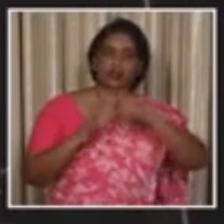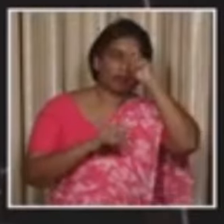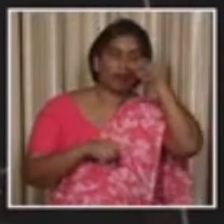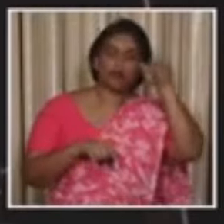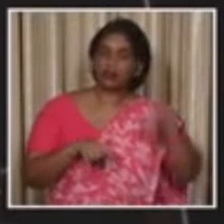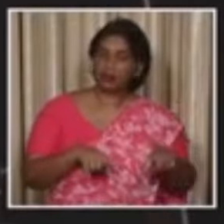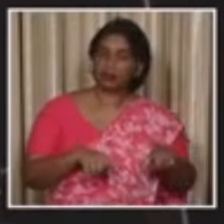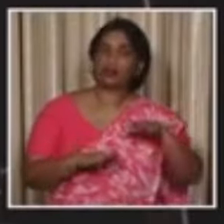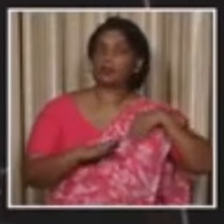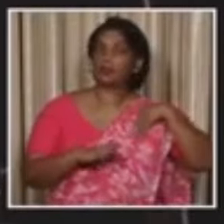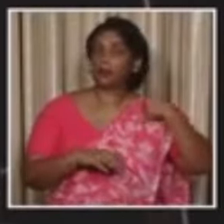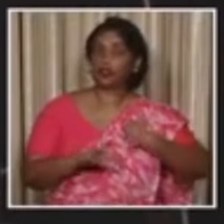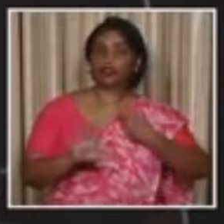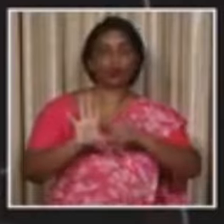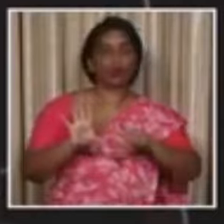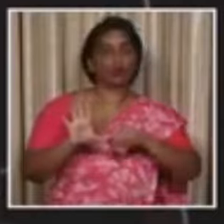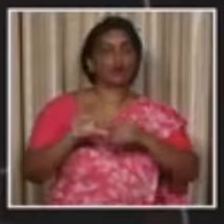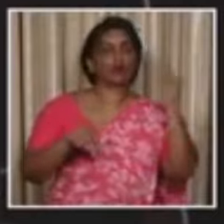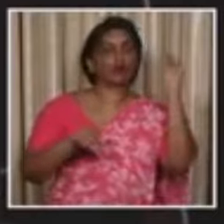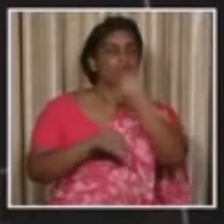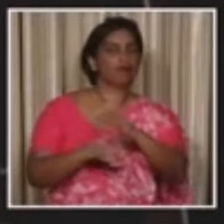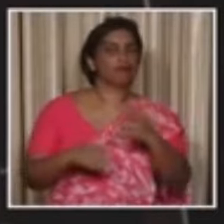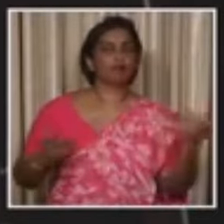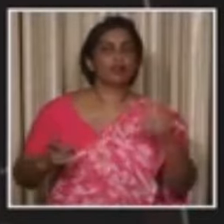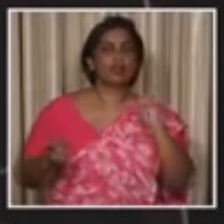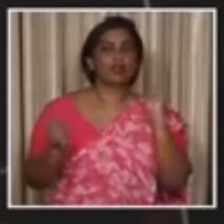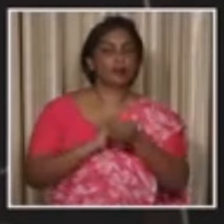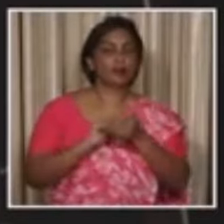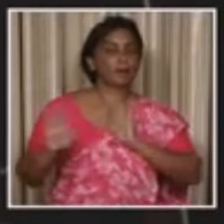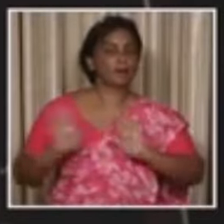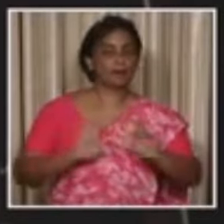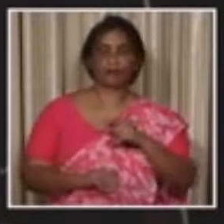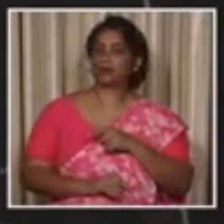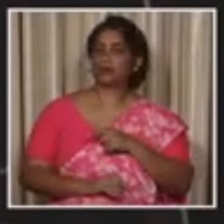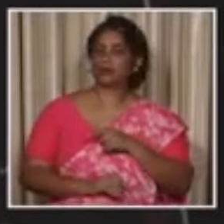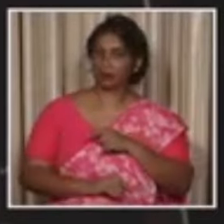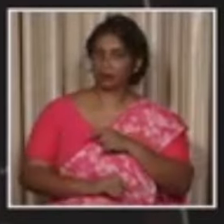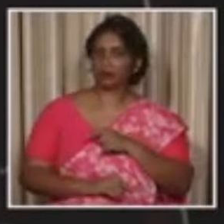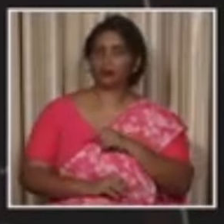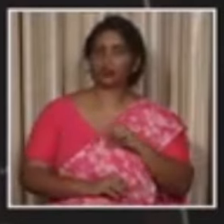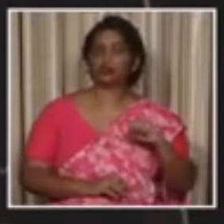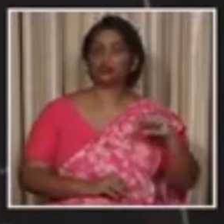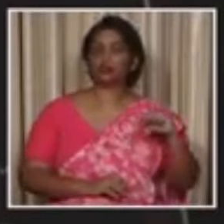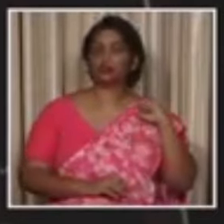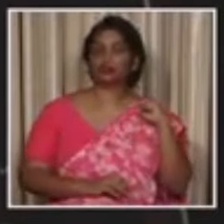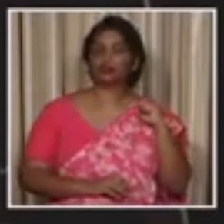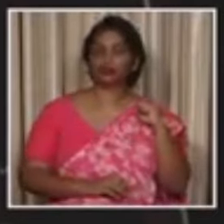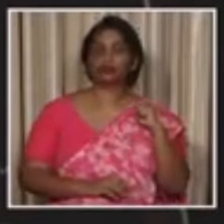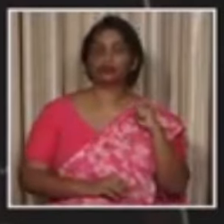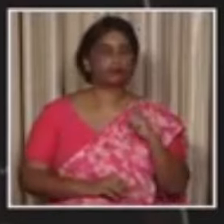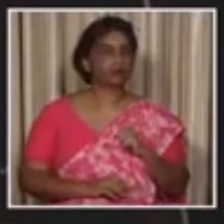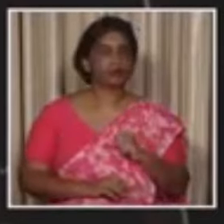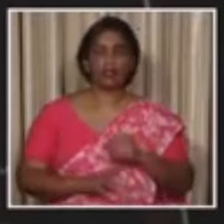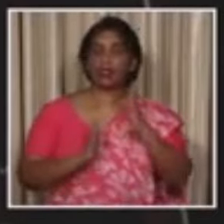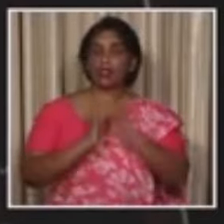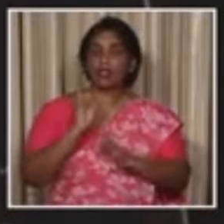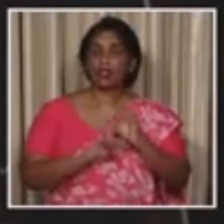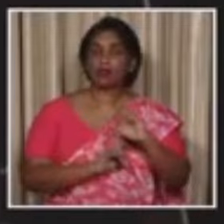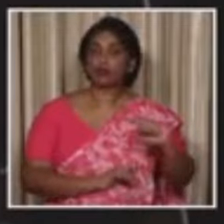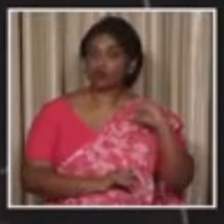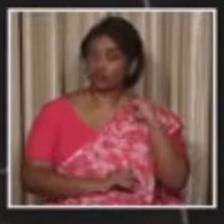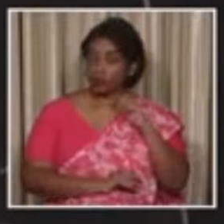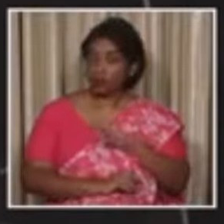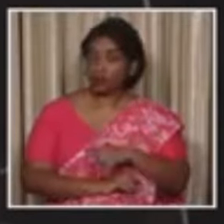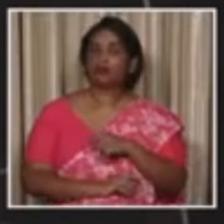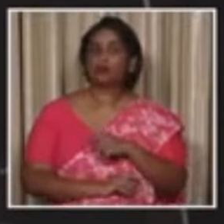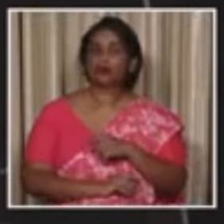රටේ ප්‍රධාන පුහුණුකරු කරන්න බෑ. ක්‍රිකට් පාලක මණ්ඩලයට කොන්දක් තියෙන කෙනෙක් ඉන්නවා නම්, ඇමතිවරයාට කොන්දක් තියෙනවා